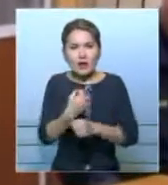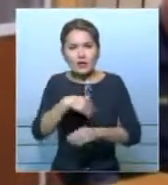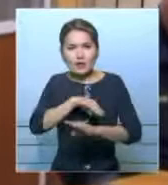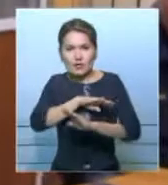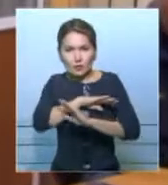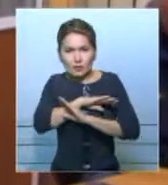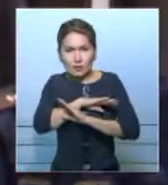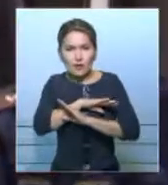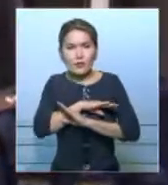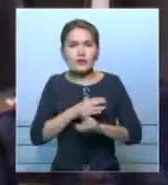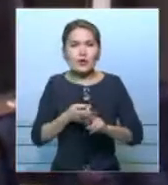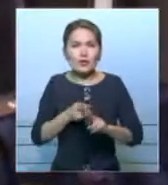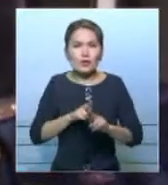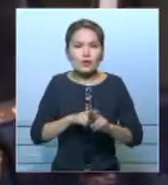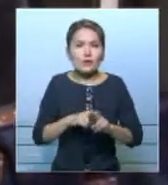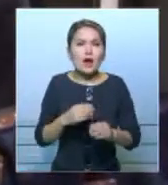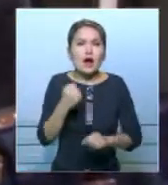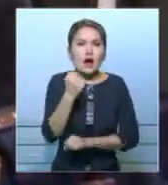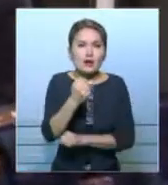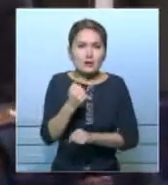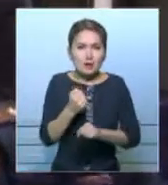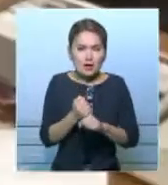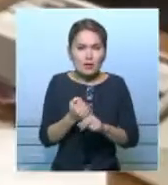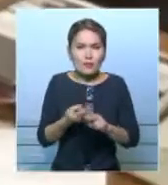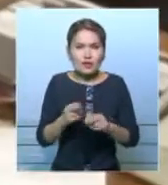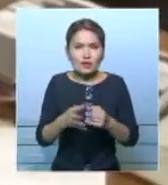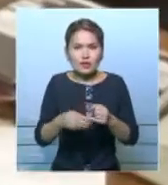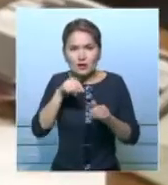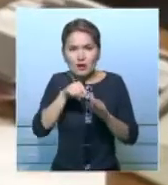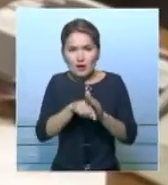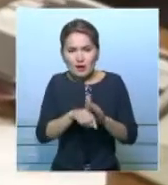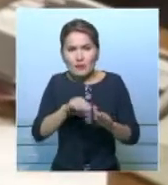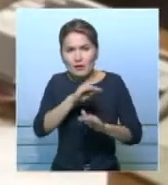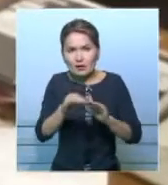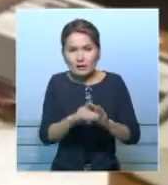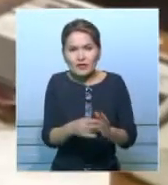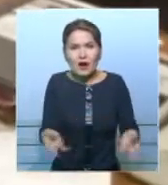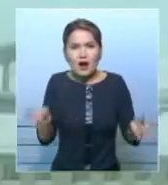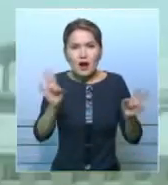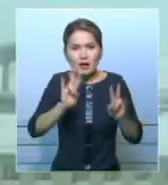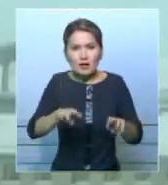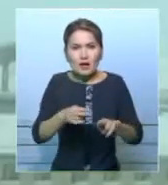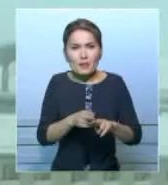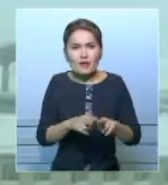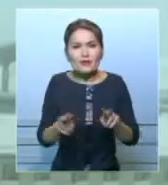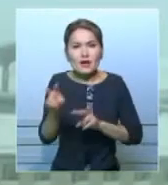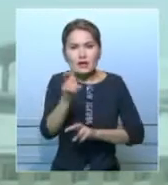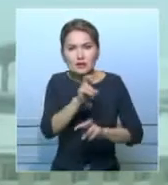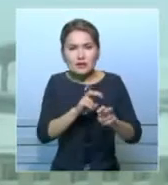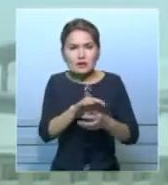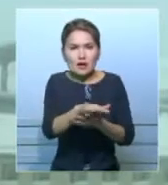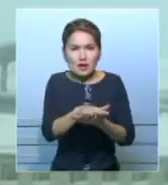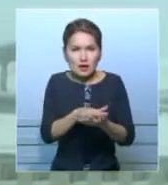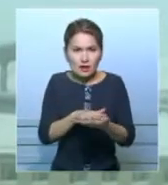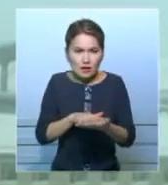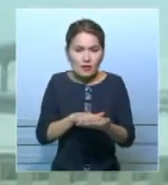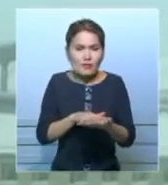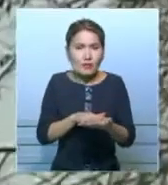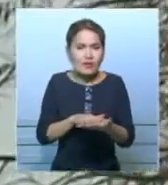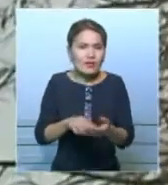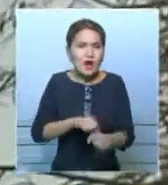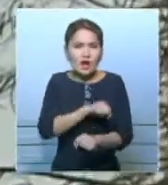қаза тапты деп танылды. Жұмысшылардың тірі қалуы екіталай деген елдің вице-премьері іздестіру операциясының тоқтатылғанын